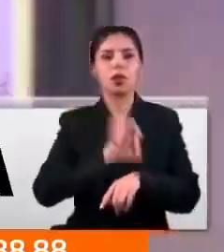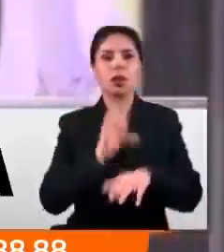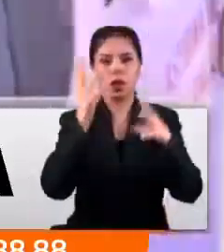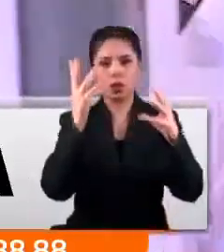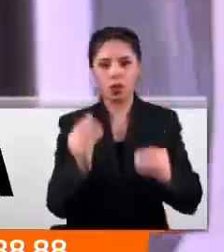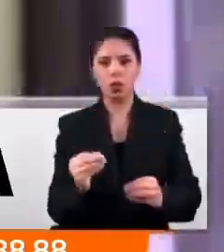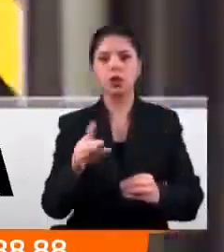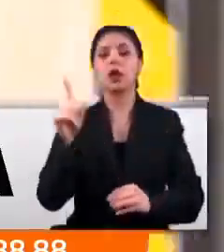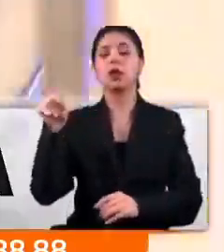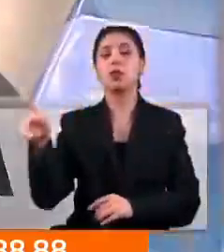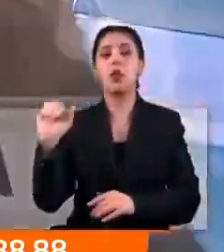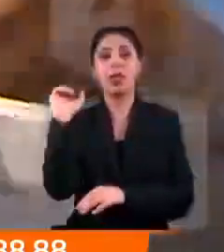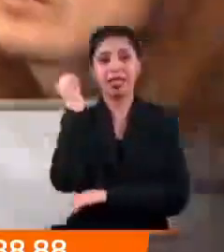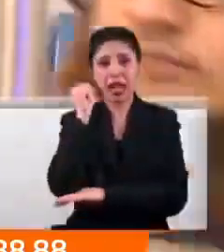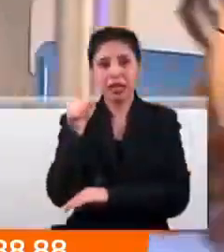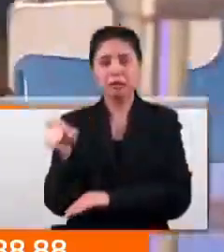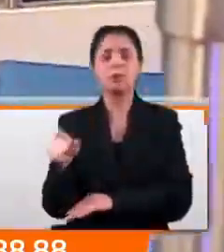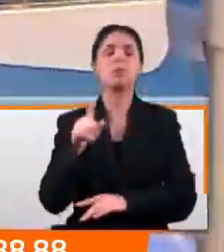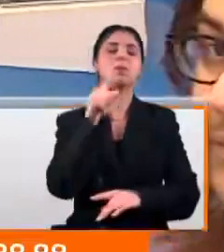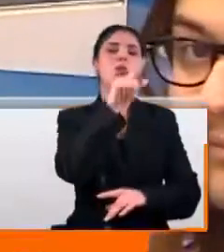süresi ise tam 41 dakika oldu.